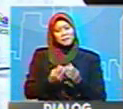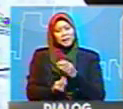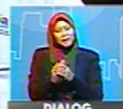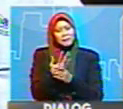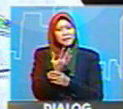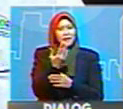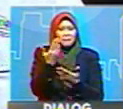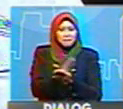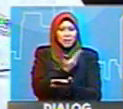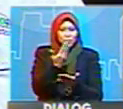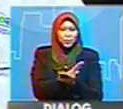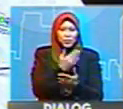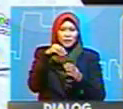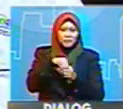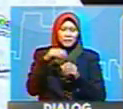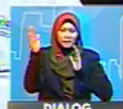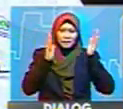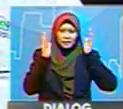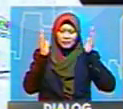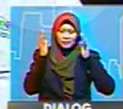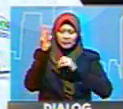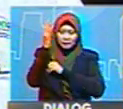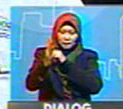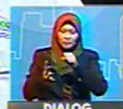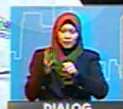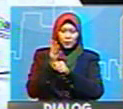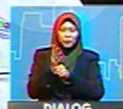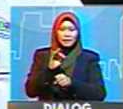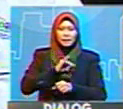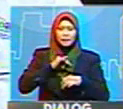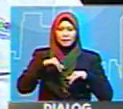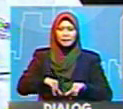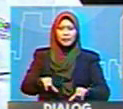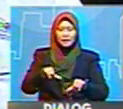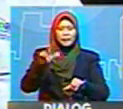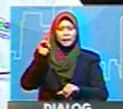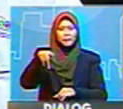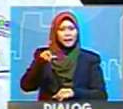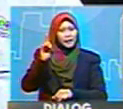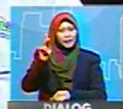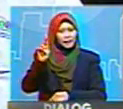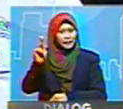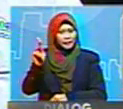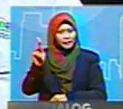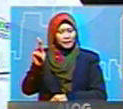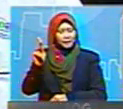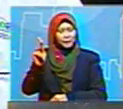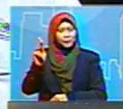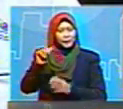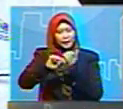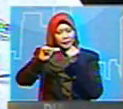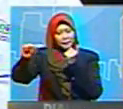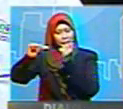di dalam negara kita 4at tahun saya di Kementerian Perdagangan dalam negeri kempen